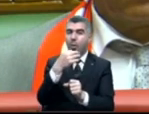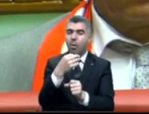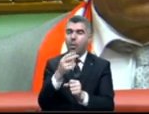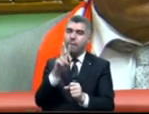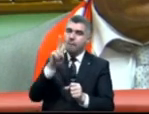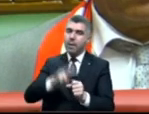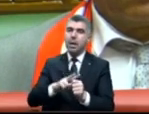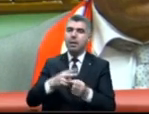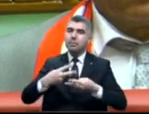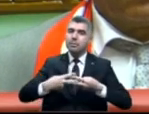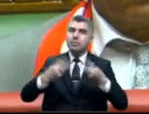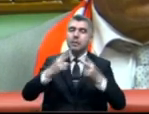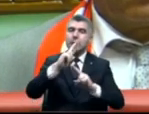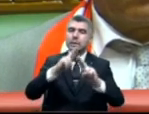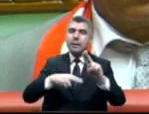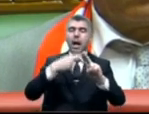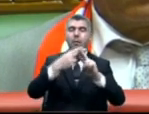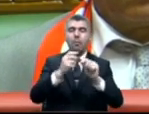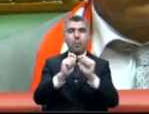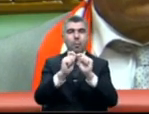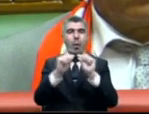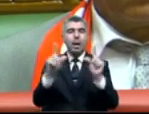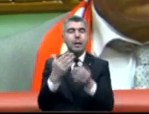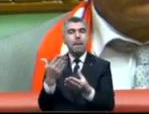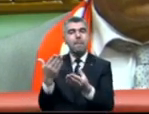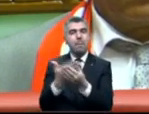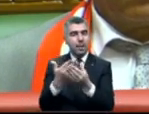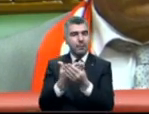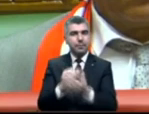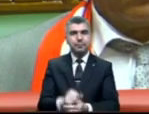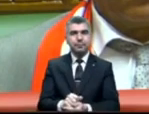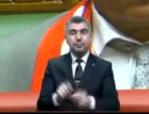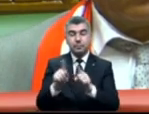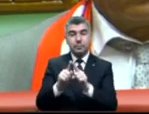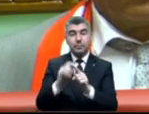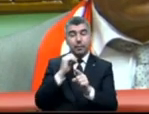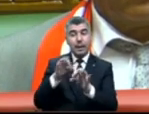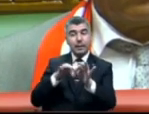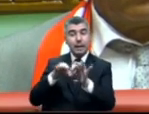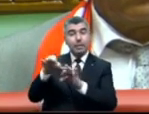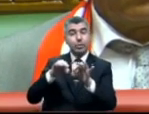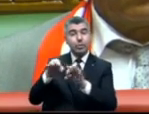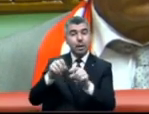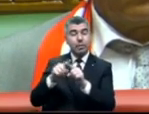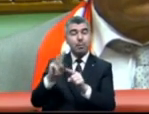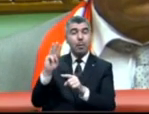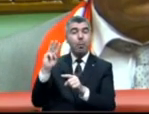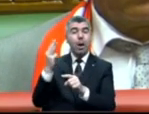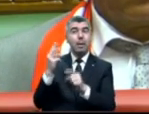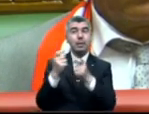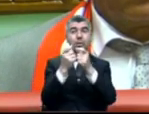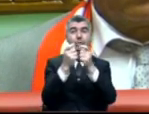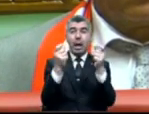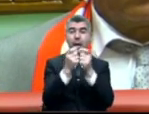الحقيقة وتجاوبوهم بكل صراحة على هذا الملف هذا، لأن الأدوار الاستراتيجية لهذه المصفات تندرج ضمن